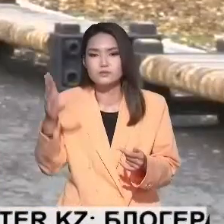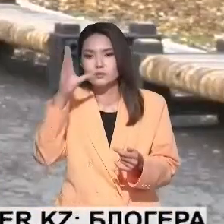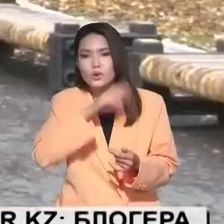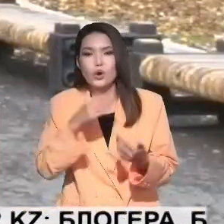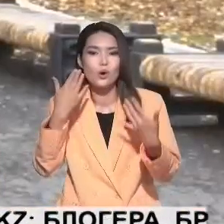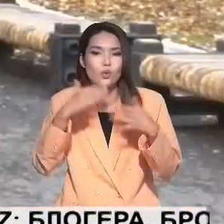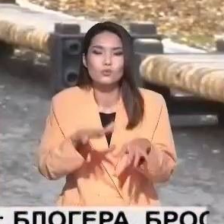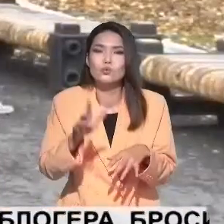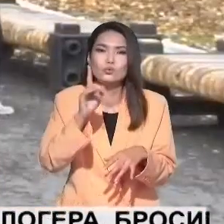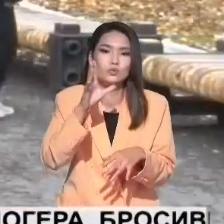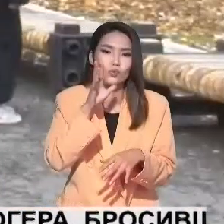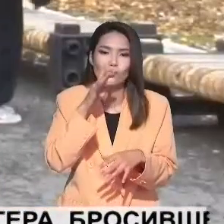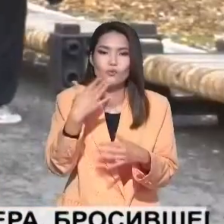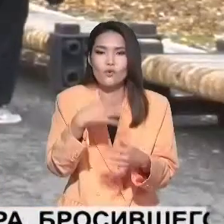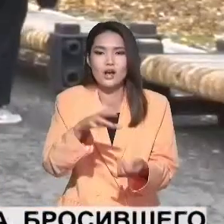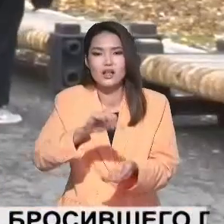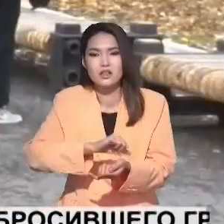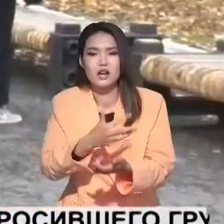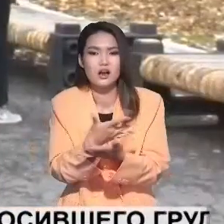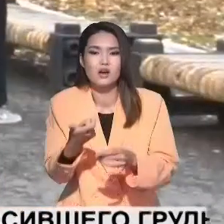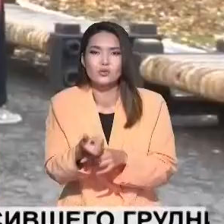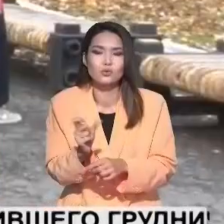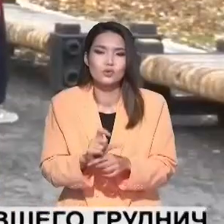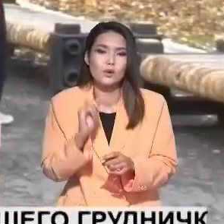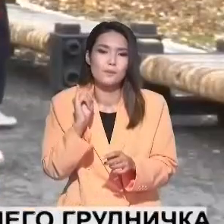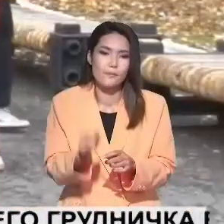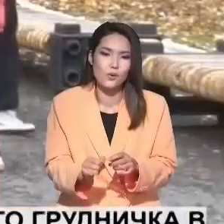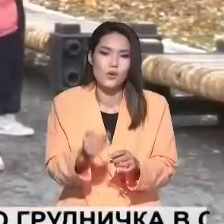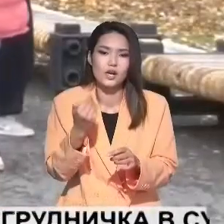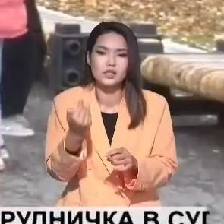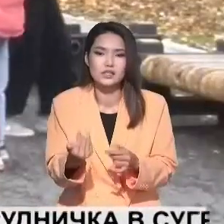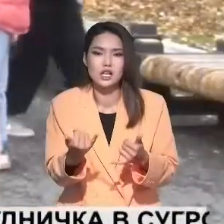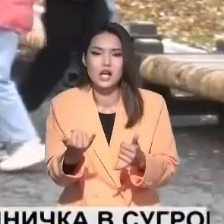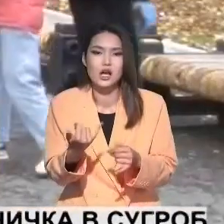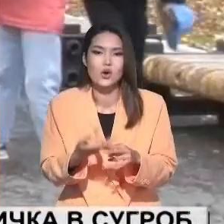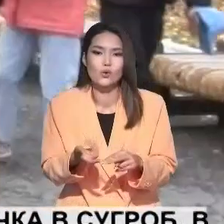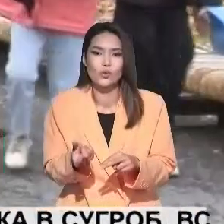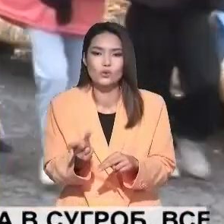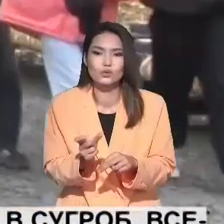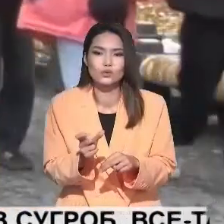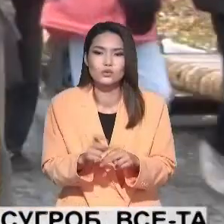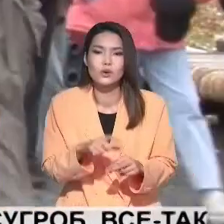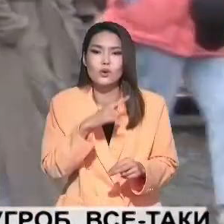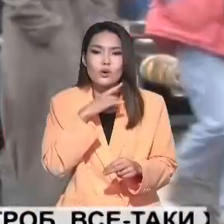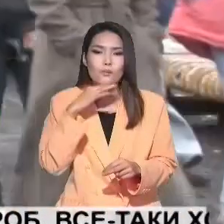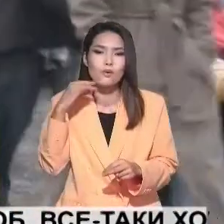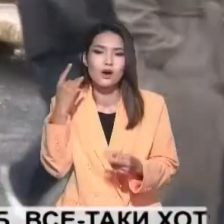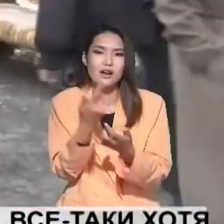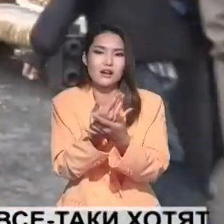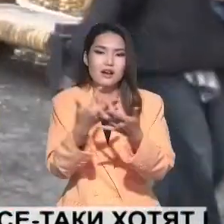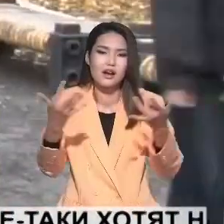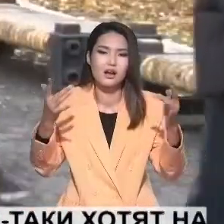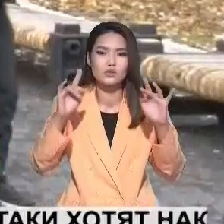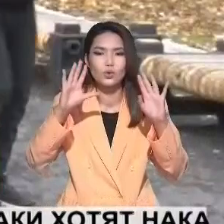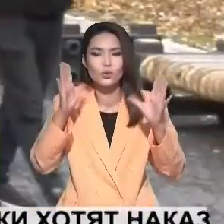абсолютно все, и наркотики – это очень плохо. Я знаю очень много различных